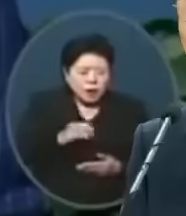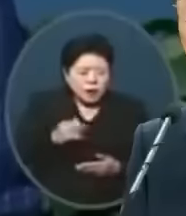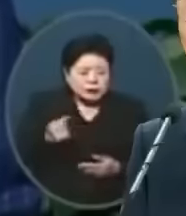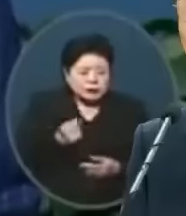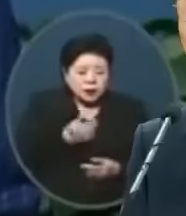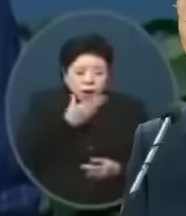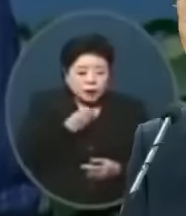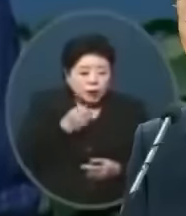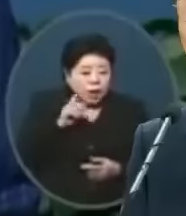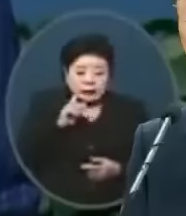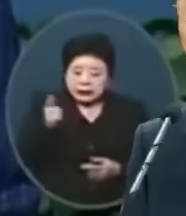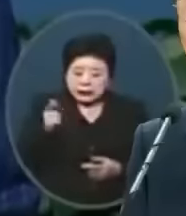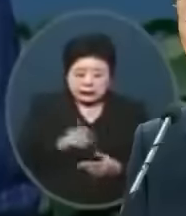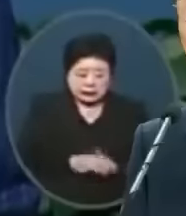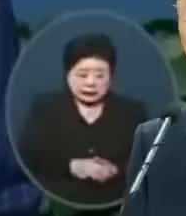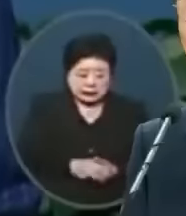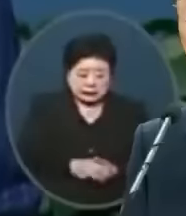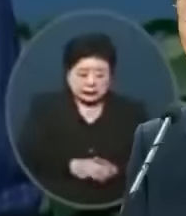행복하지는 않습니다.